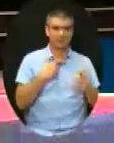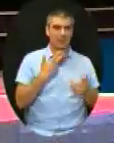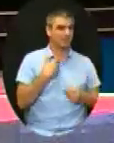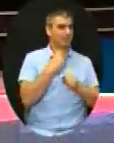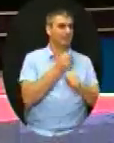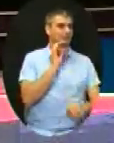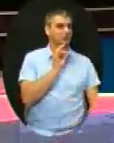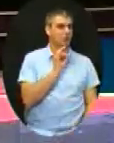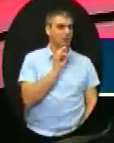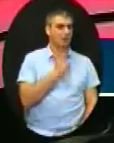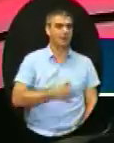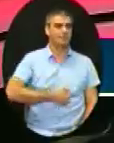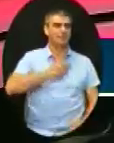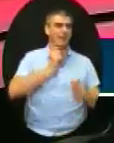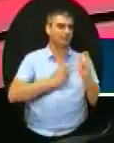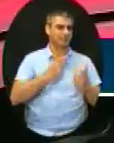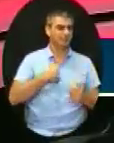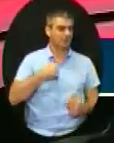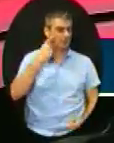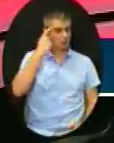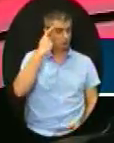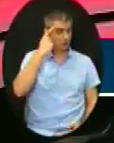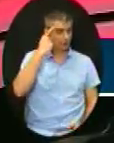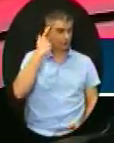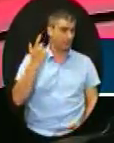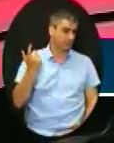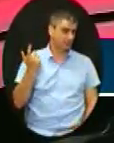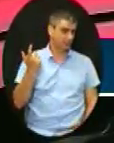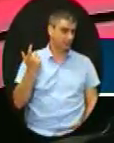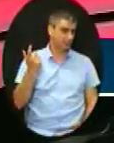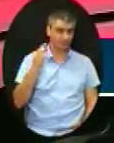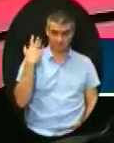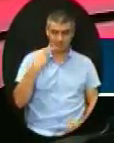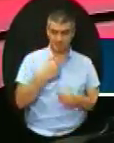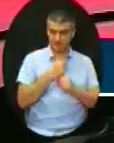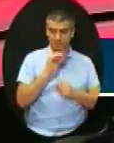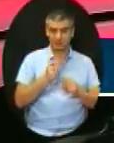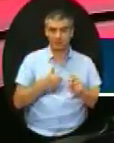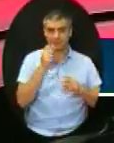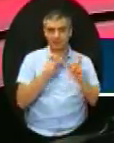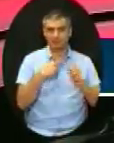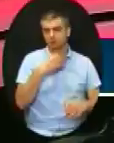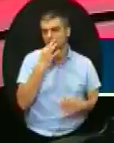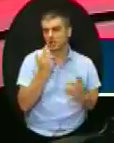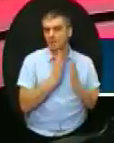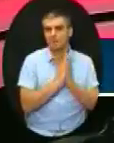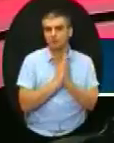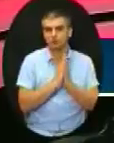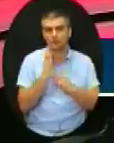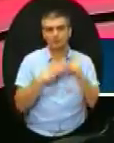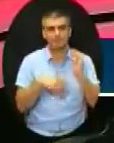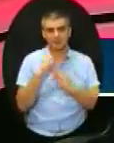נציג של המנהל האזרחי, ואני משערת שלו היה פה נציג של המנהל האזרחי, הייתי שואלת כמה בקשות לבנייה